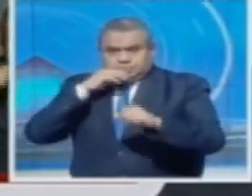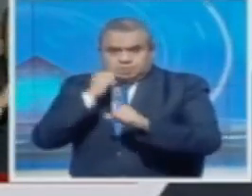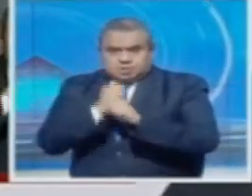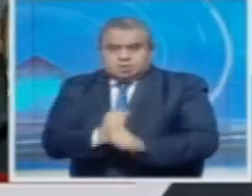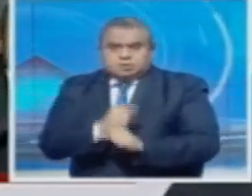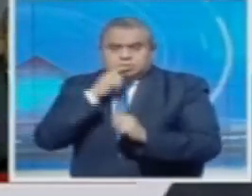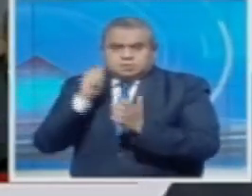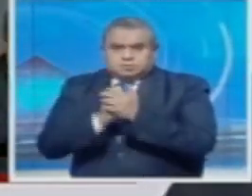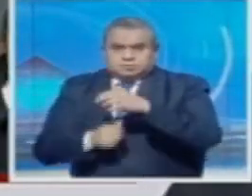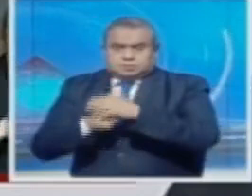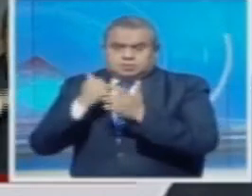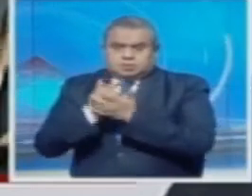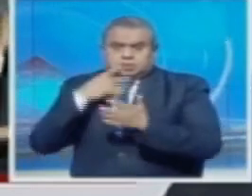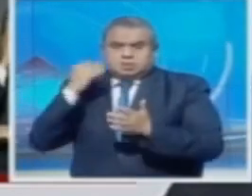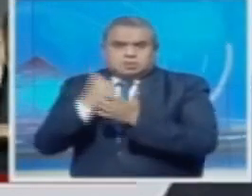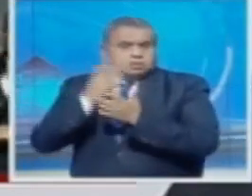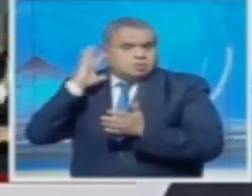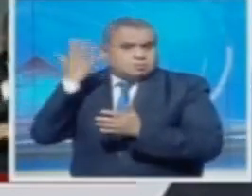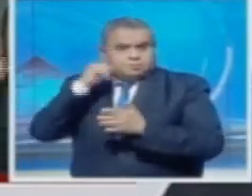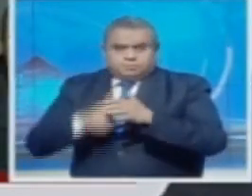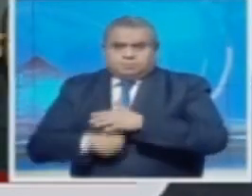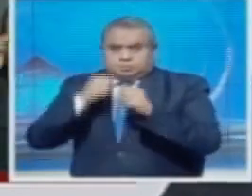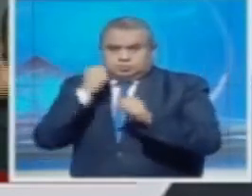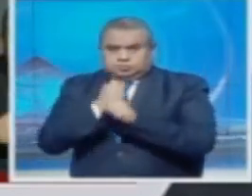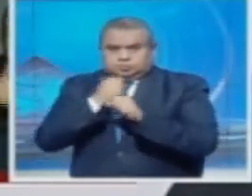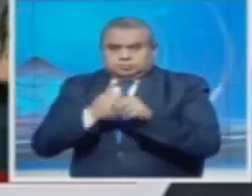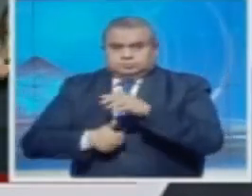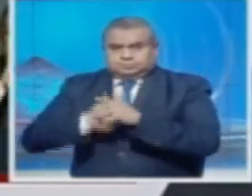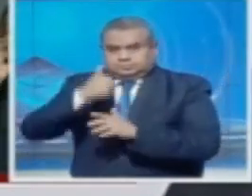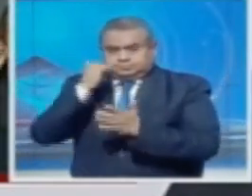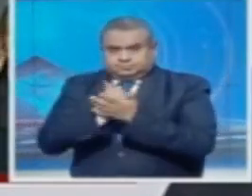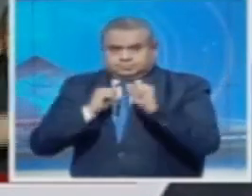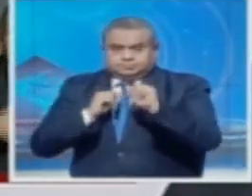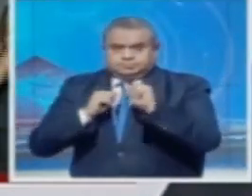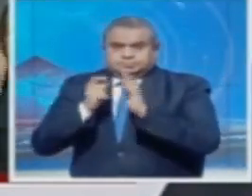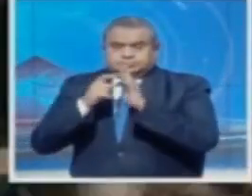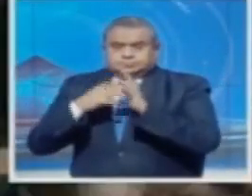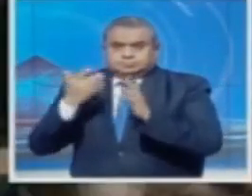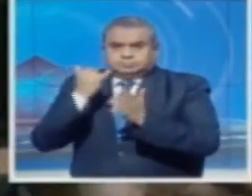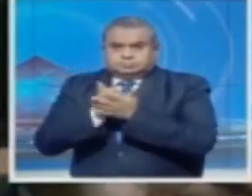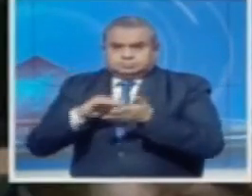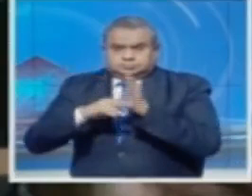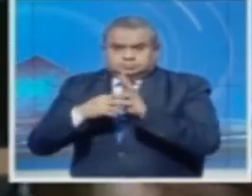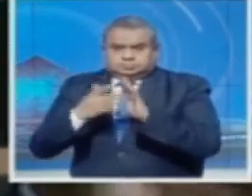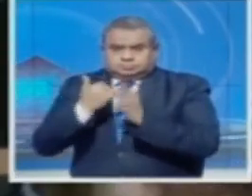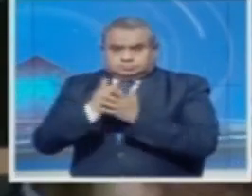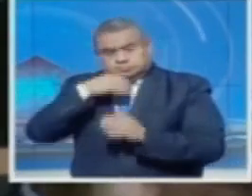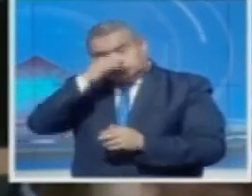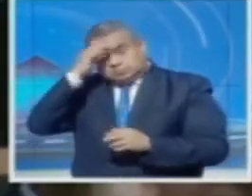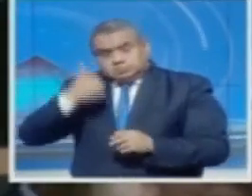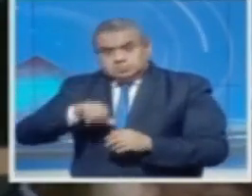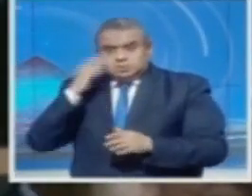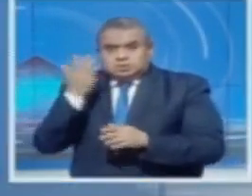تقوم على الأسس العلمية والاستخدام الأمثل للموارد الطبيعية والامتثال لاعتبارات كفاءة